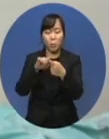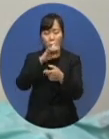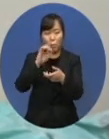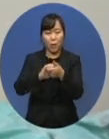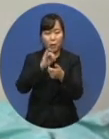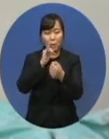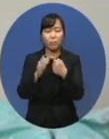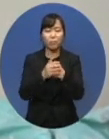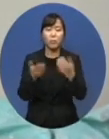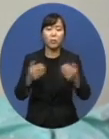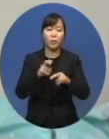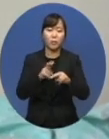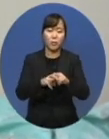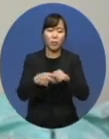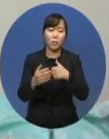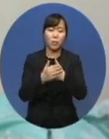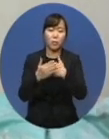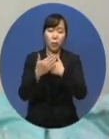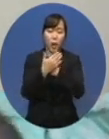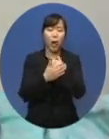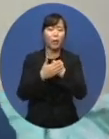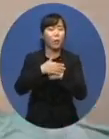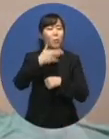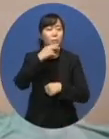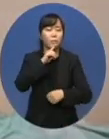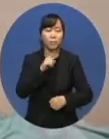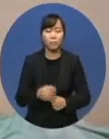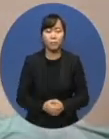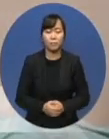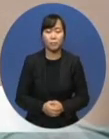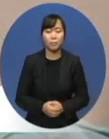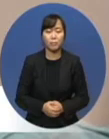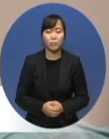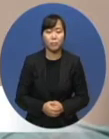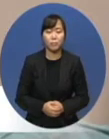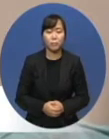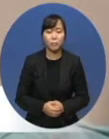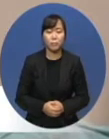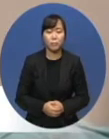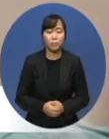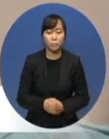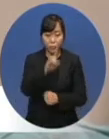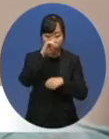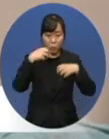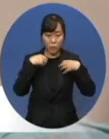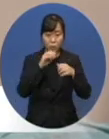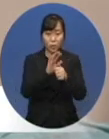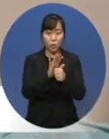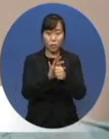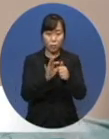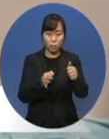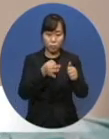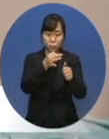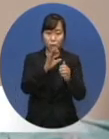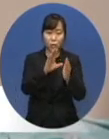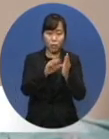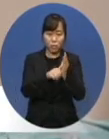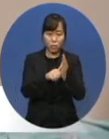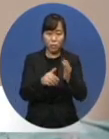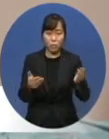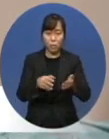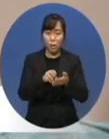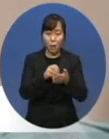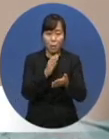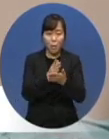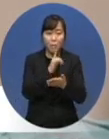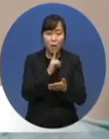있어 일자리 지원 혜택도 받지 못하고 있습니다. 그 정부에서는 그 지원금을 줄 적에 취업하지